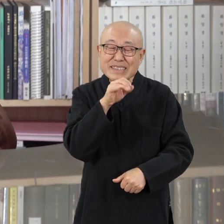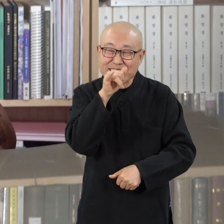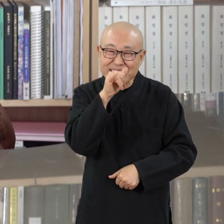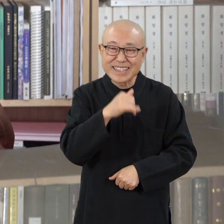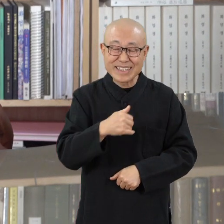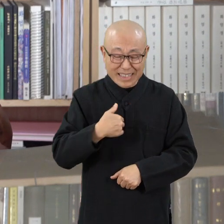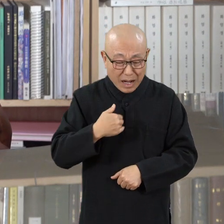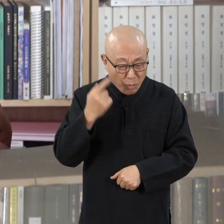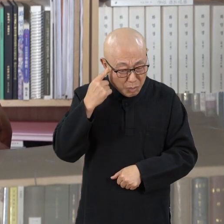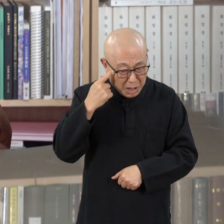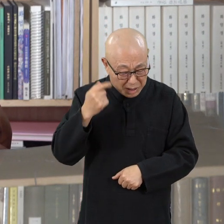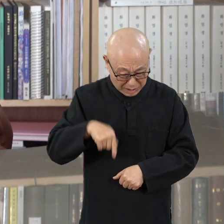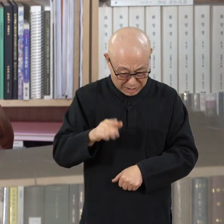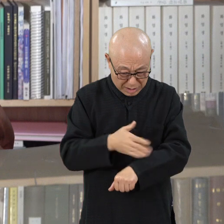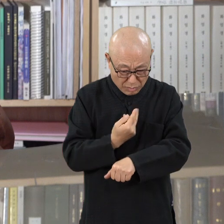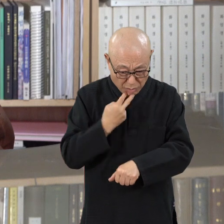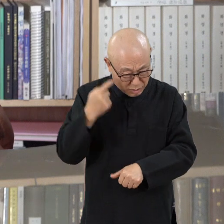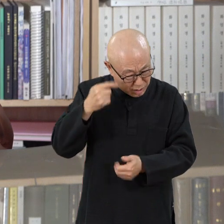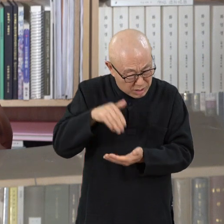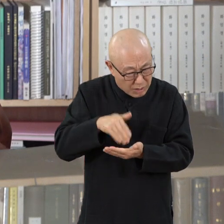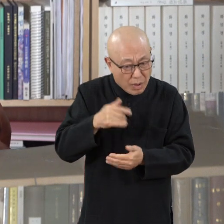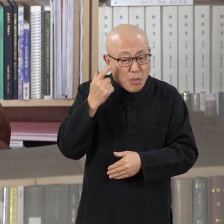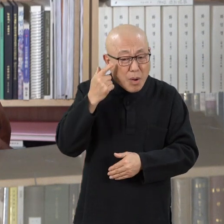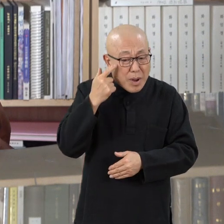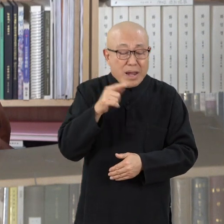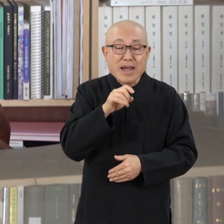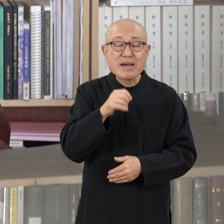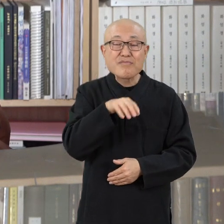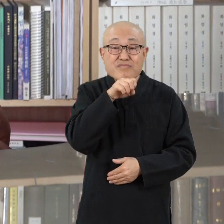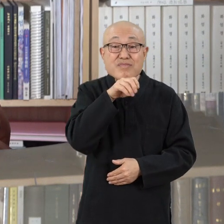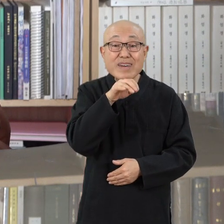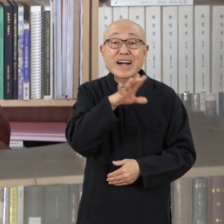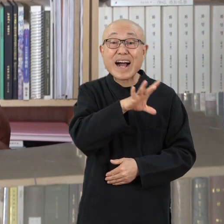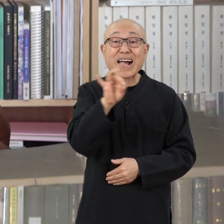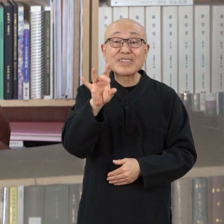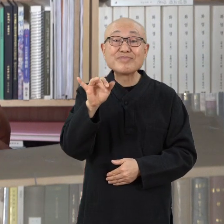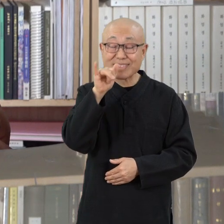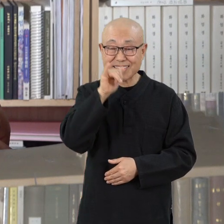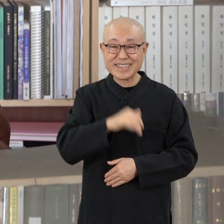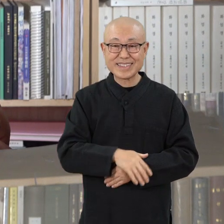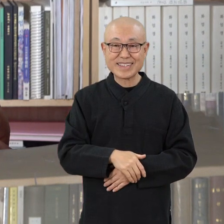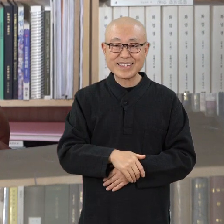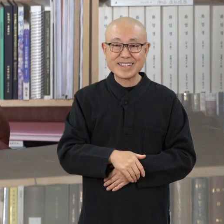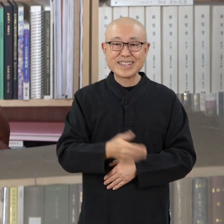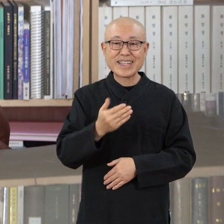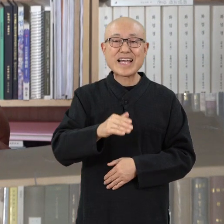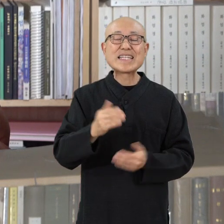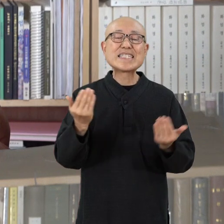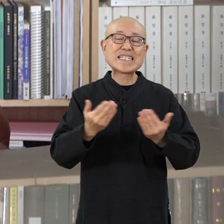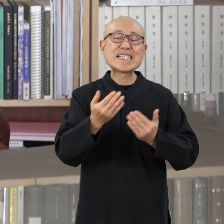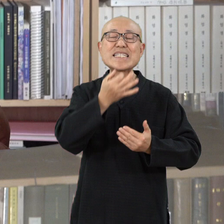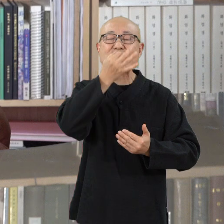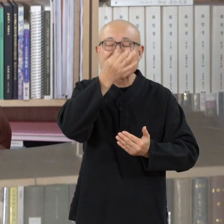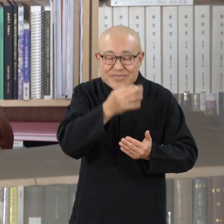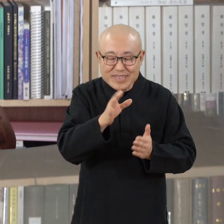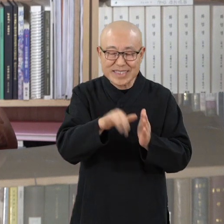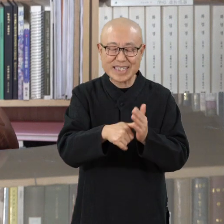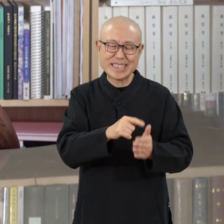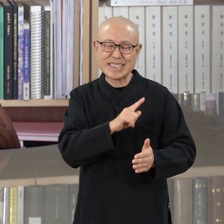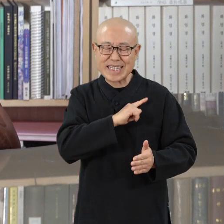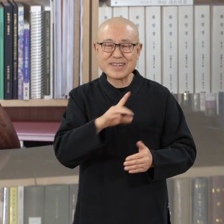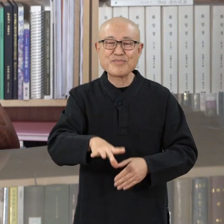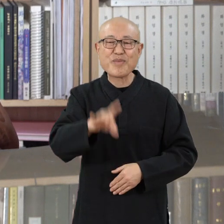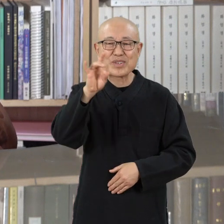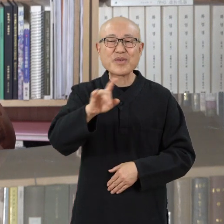왜 날 보고 참회 기도를 하라 하나. 그런데 우리가 일이 힘들고 어려울 때 제일 첫째로 하는